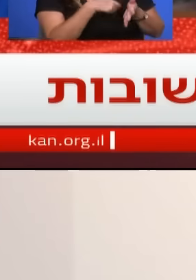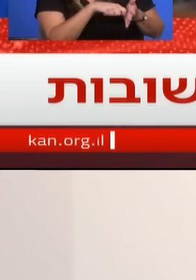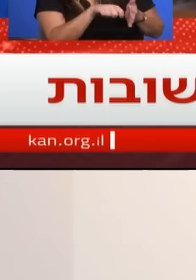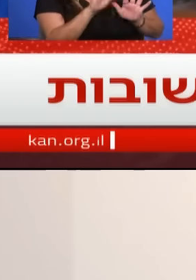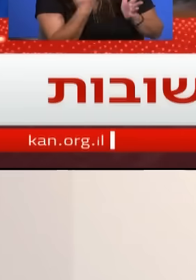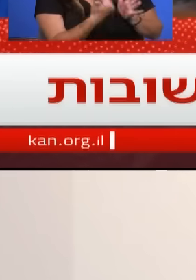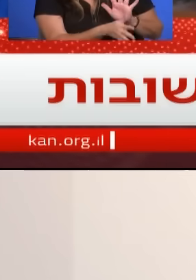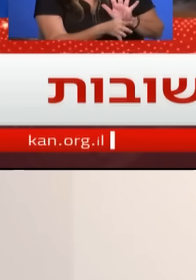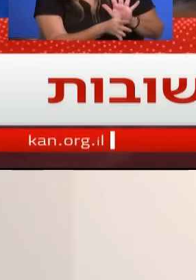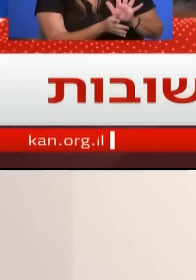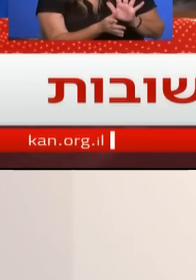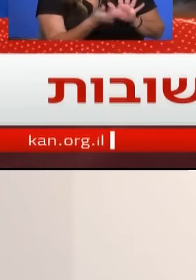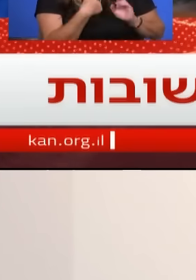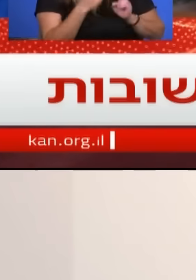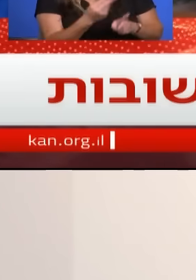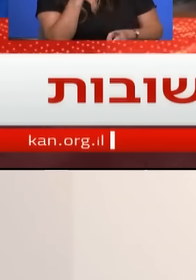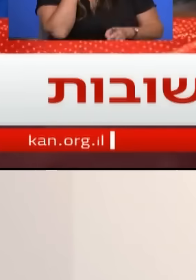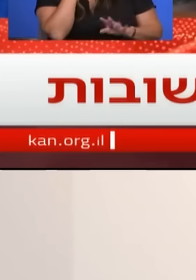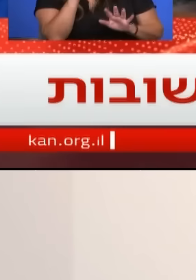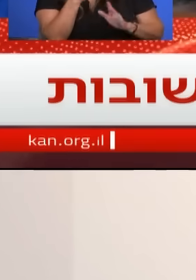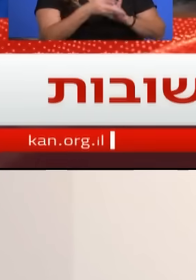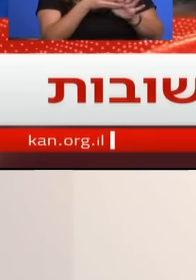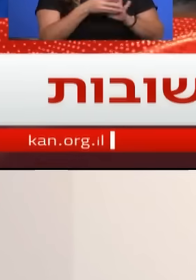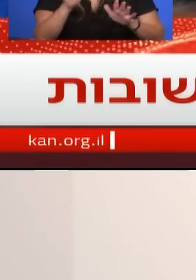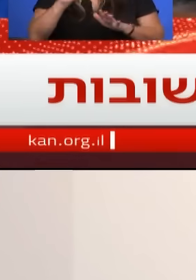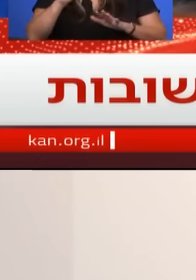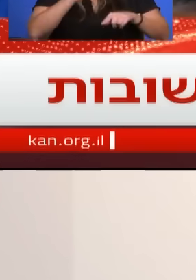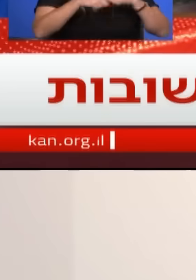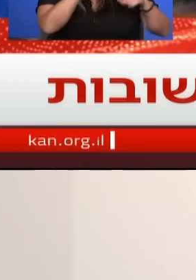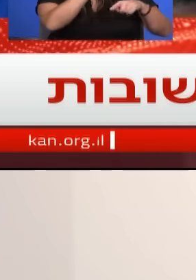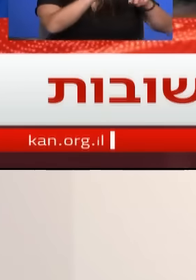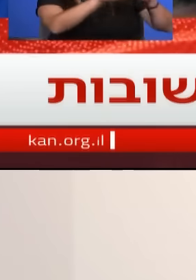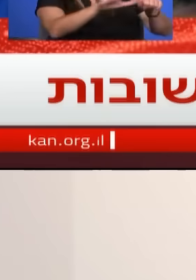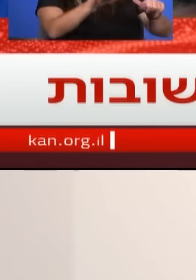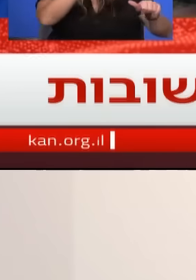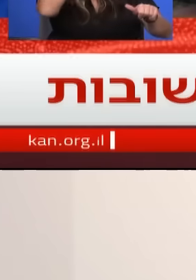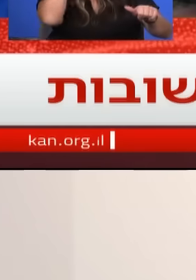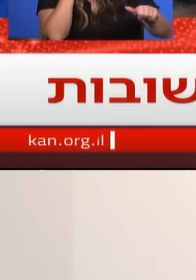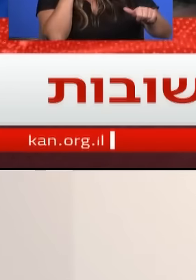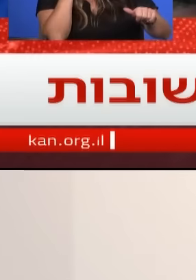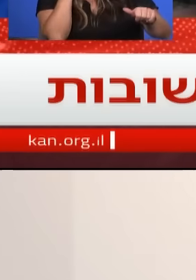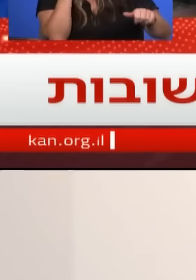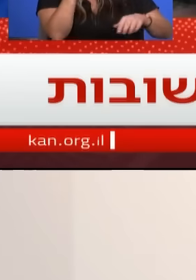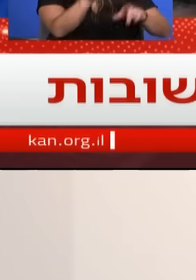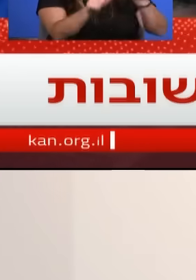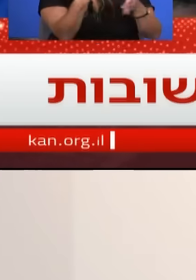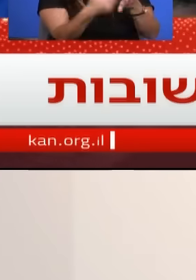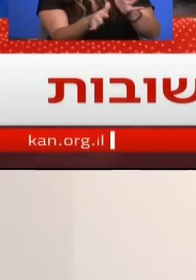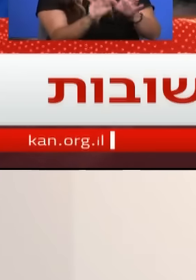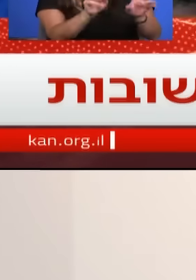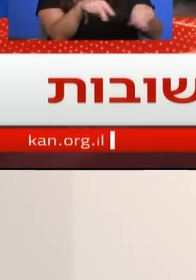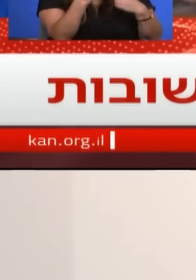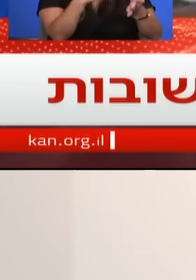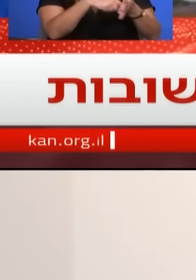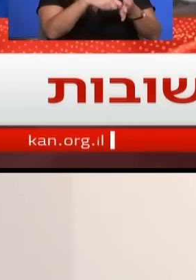יכול להזכיר את מה שאמר נתניהו ב-2006 לאולמרט, אלך שנכשלו, הם לא אלה שיכולים לתקן. כנראה שנתניהו כרגע